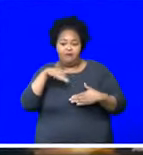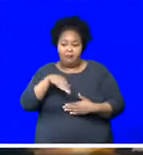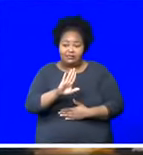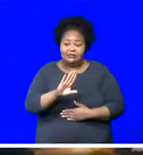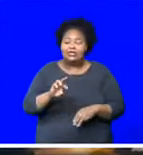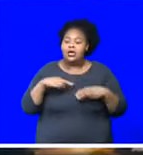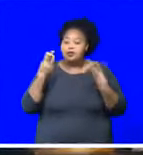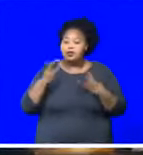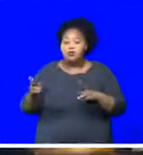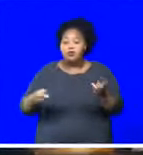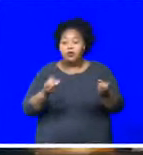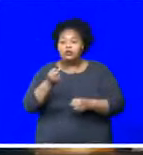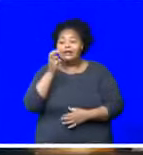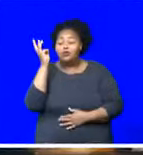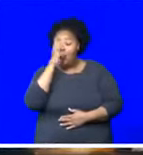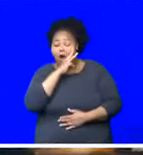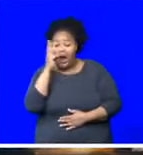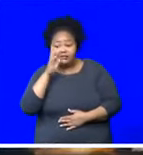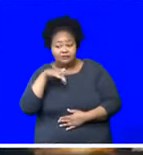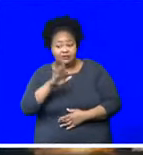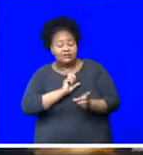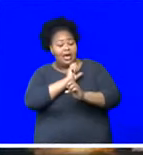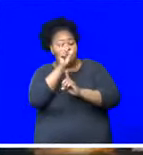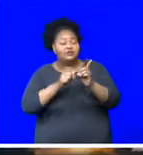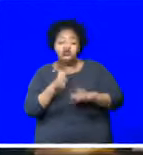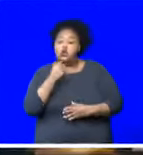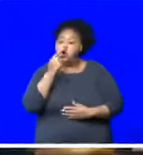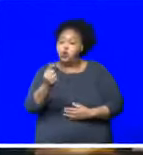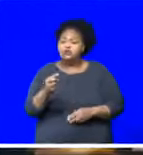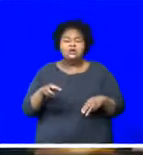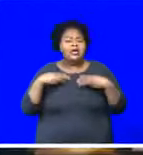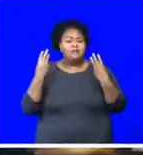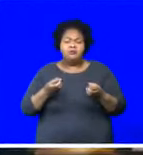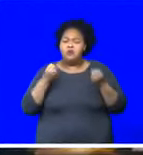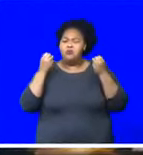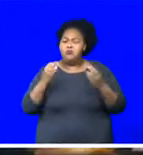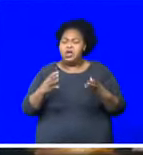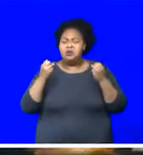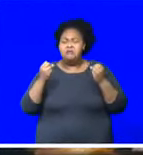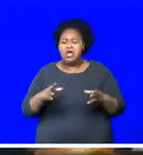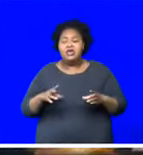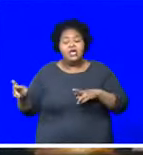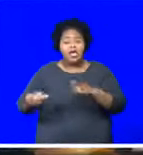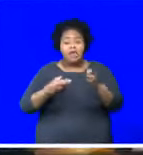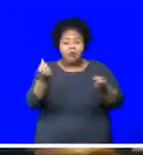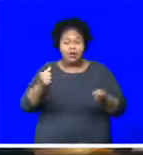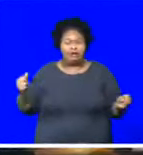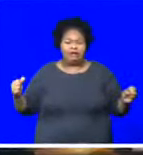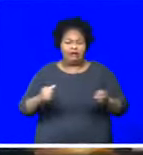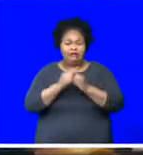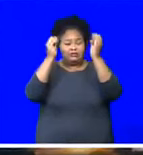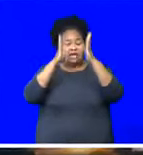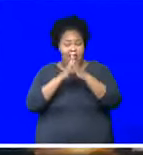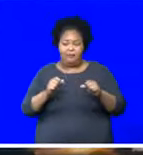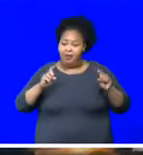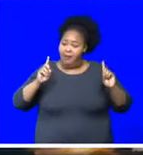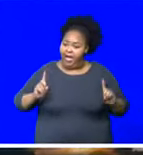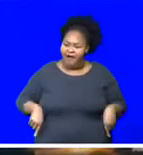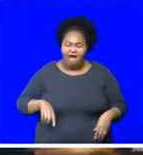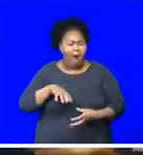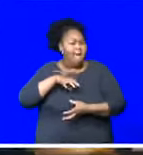umgwaco ngekucophelela lokukhulu. Ndunankulu uthi inombolo tebantu labashiya ngetingodi temgwaco tiyethusa kakhulu kungako kufanele